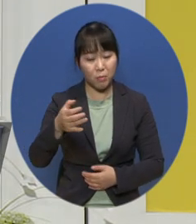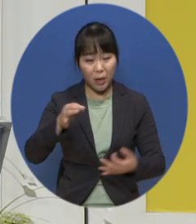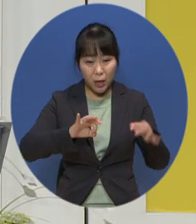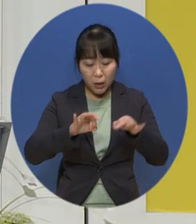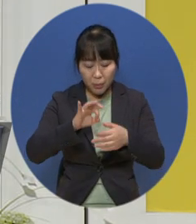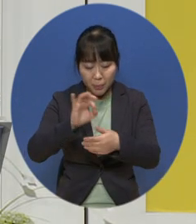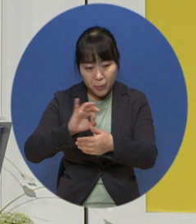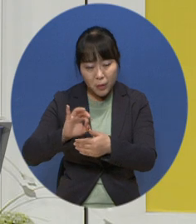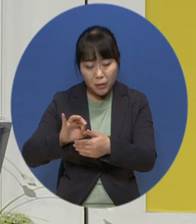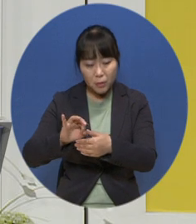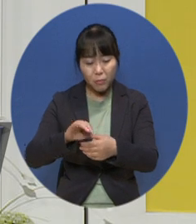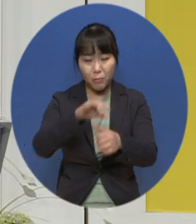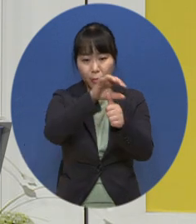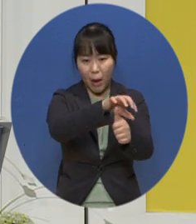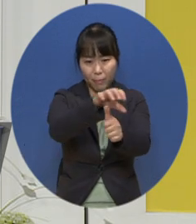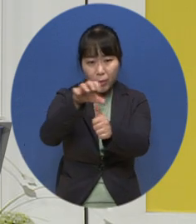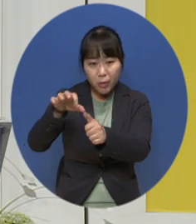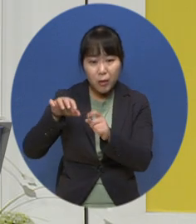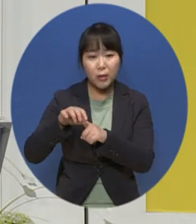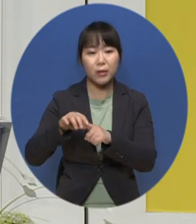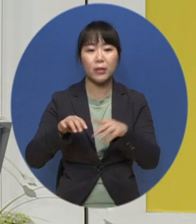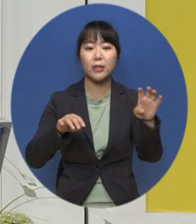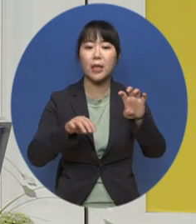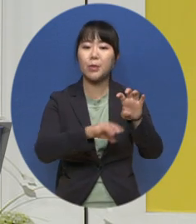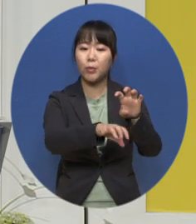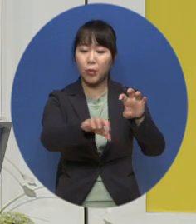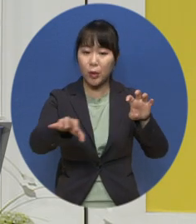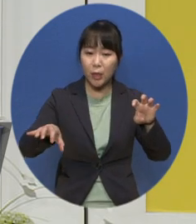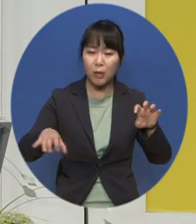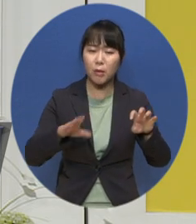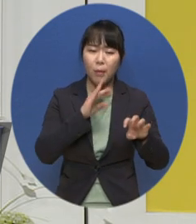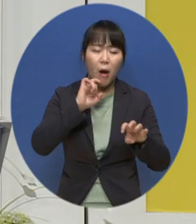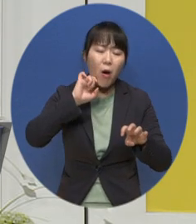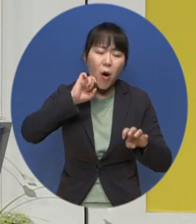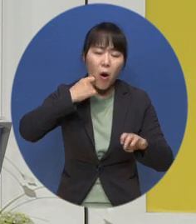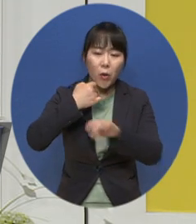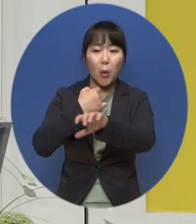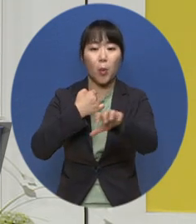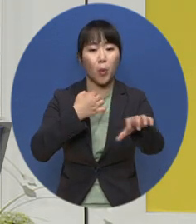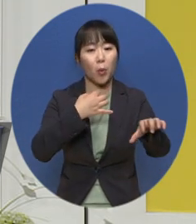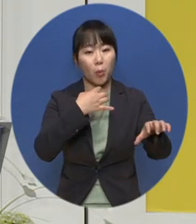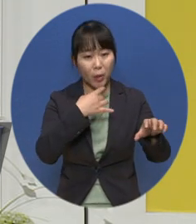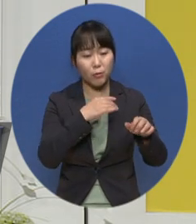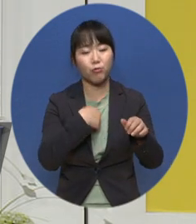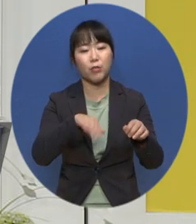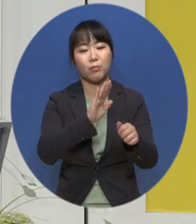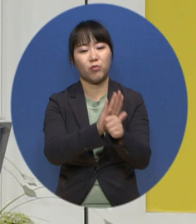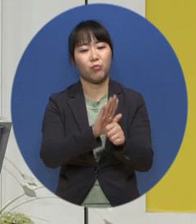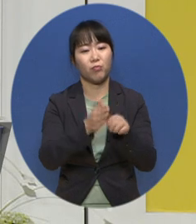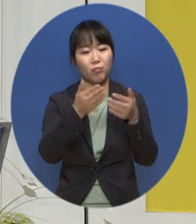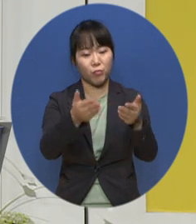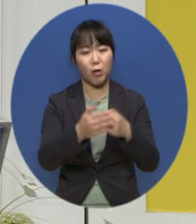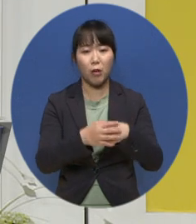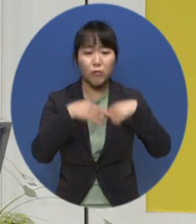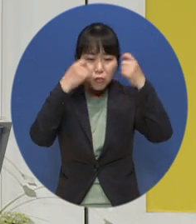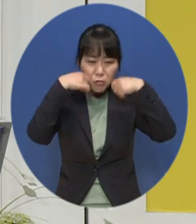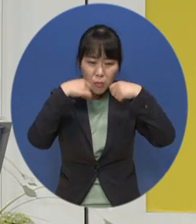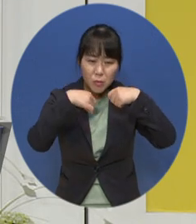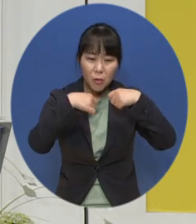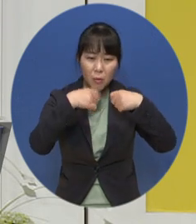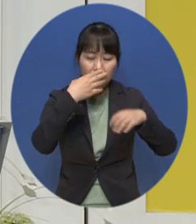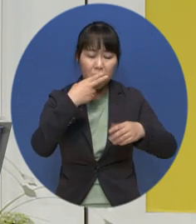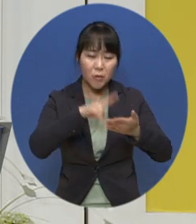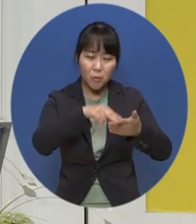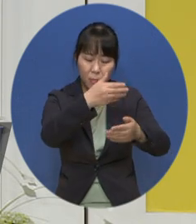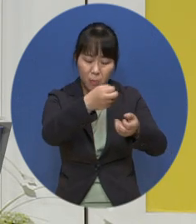또 격리된 것 설 약함 46 군대 정말 열악한 것으로 거쳐서 왜 지원했어요 예 울면서 변제를